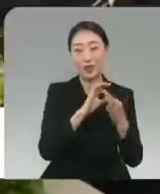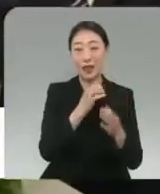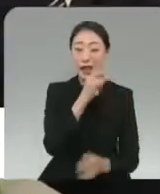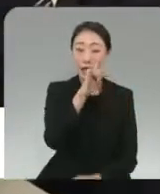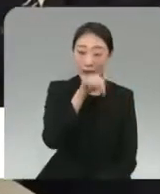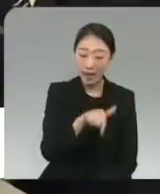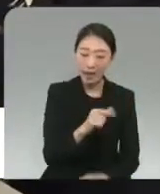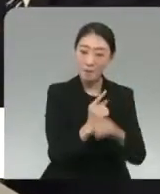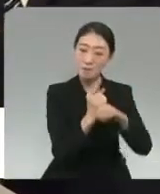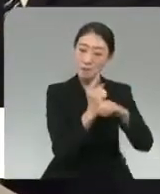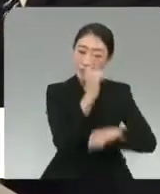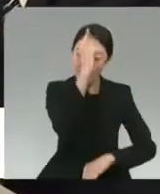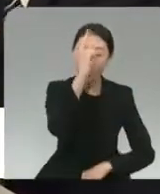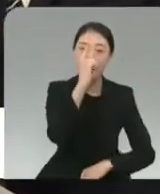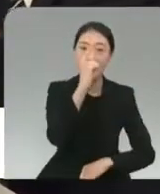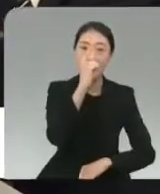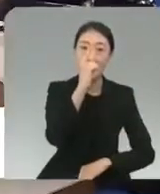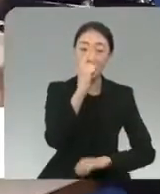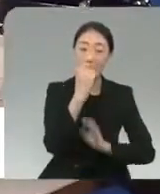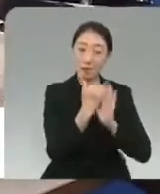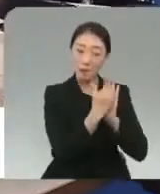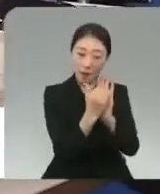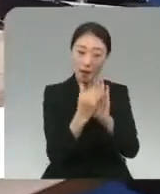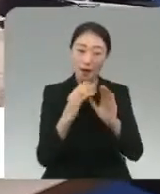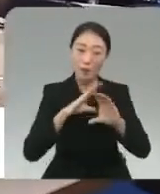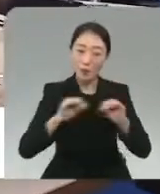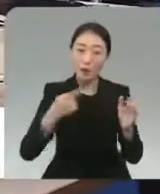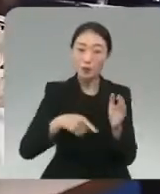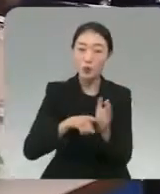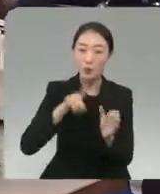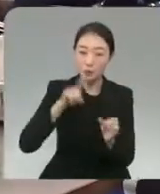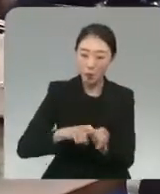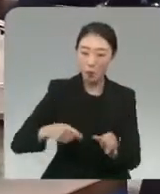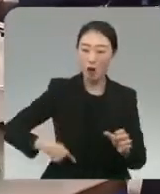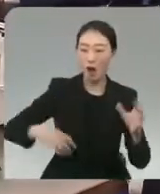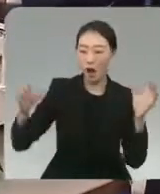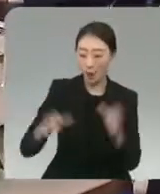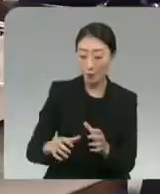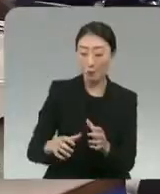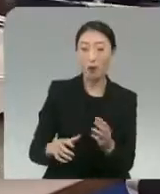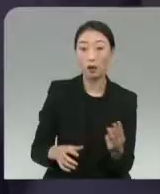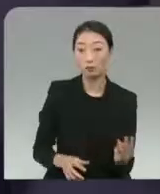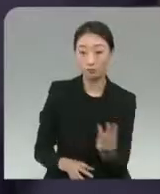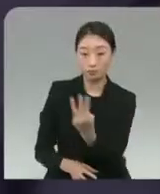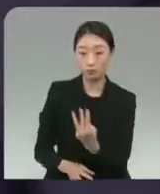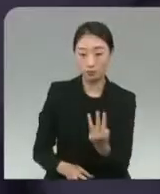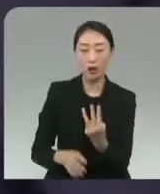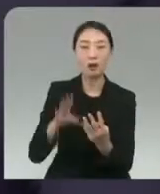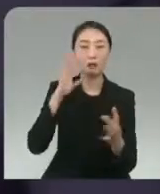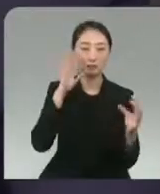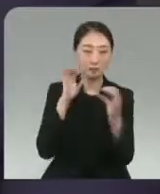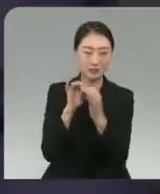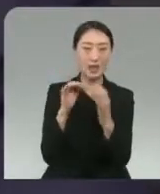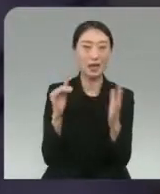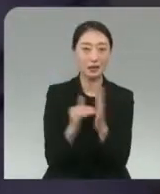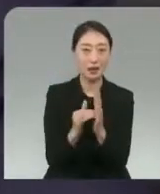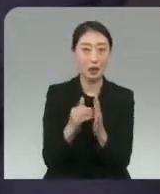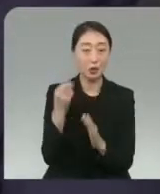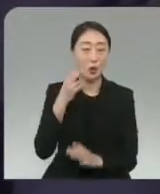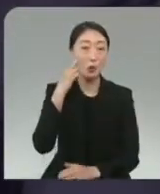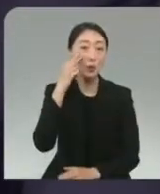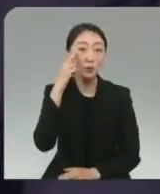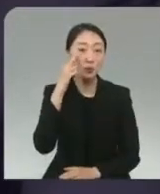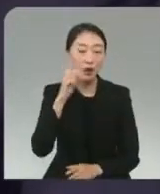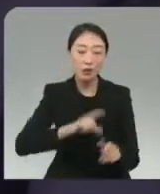тещи до достигли данные договоренности в ходе трехсторонние встречи состоявшиеся 29 июня в